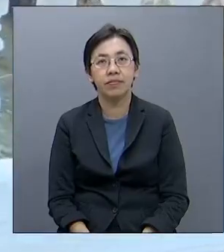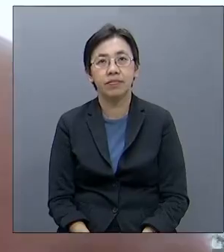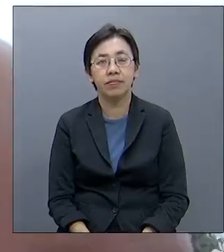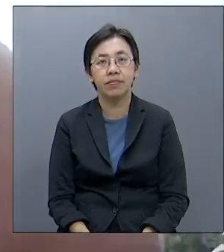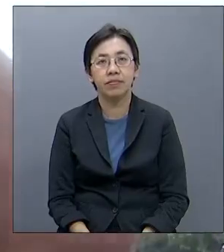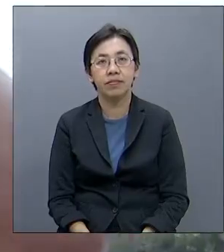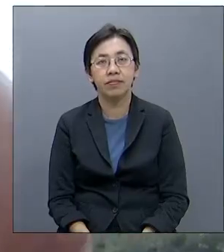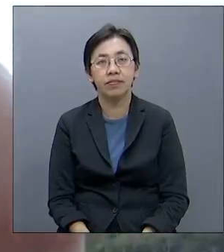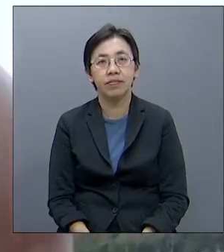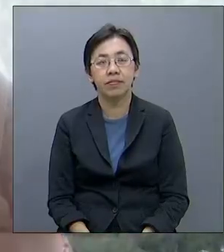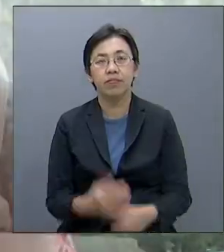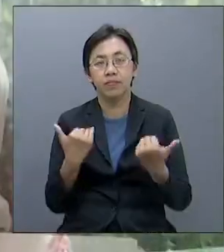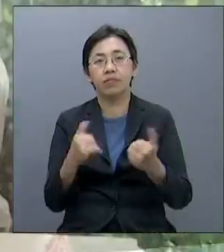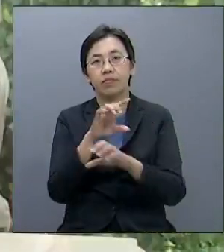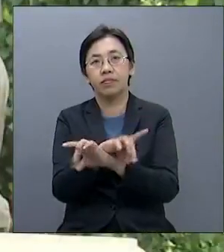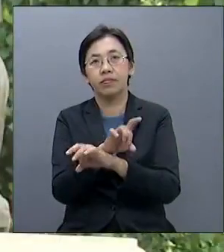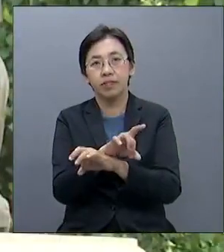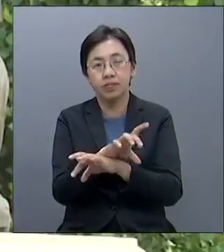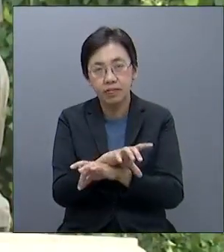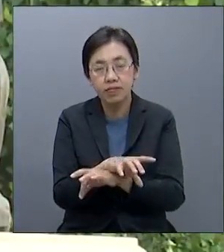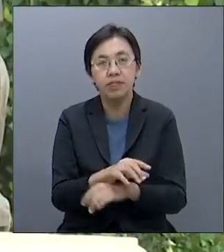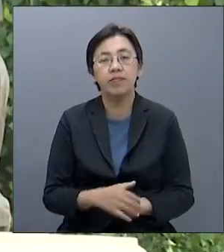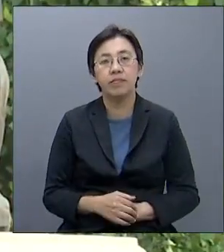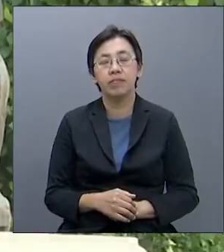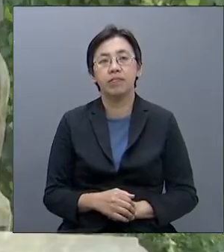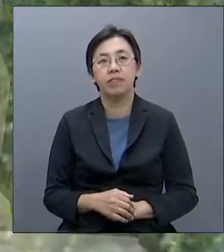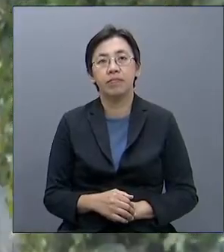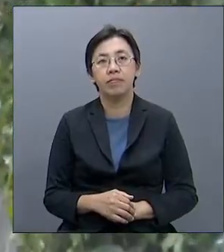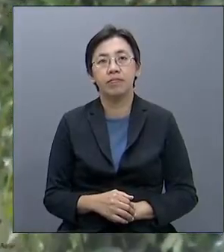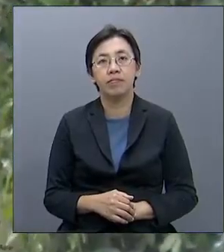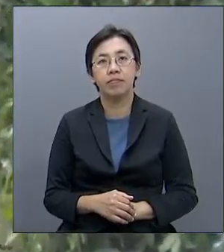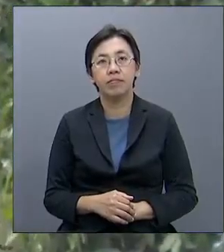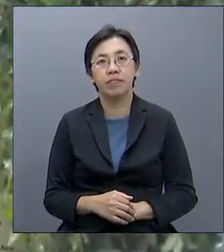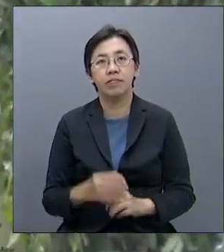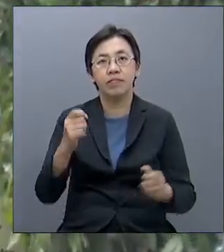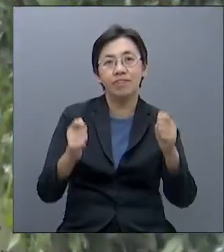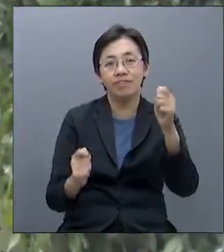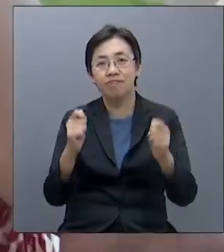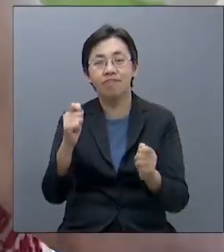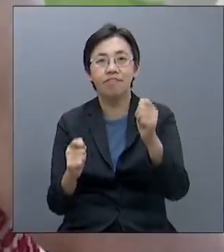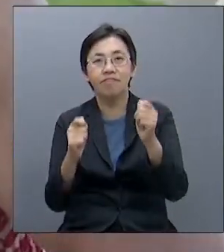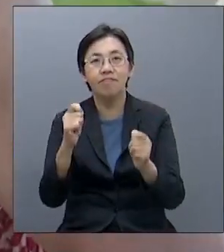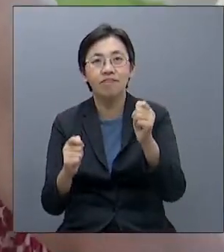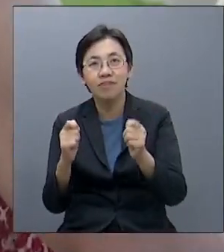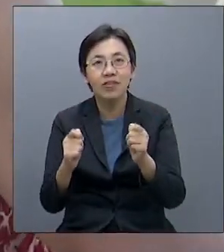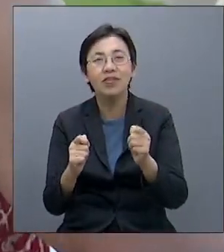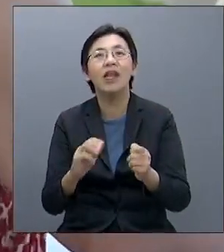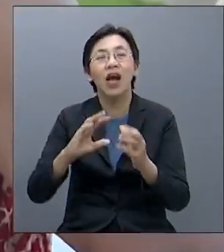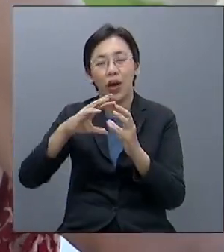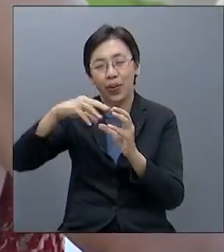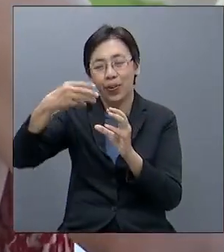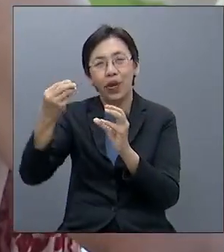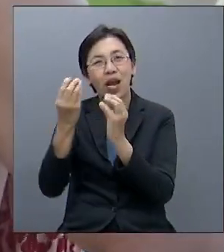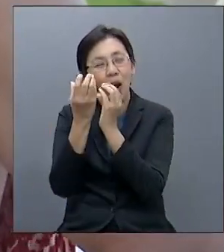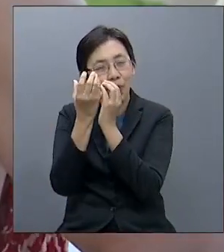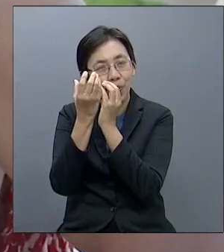วันนี้เขาบอกว่าเพชรบุรีเมืองหนังหนังทุกประเภทนะผมก็หนังเหมือนกันนะหนังแท้นะครับหนังแท้